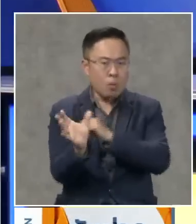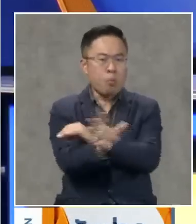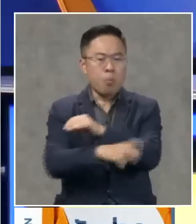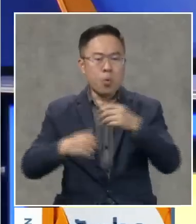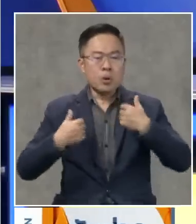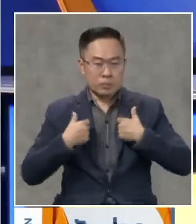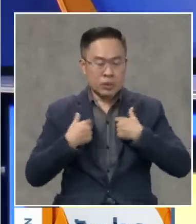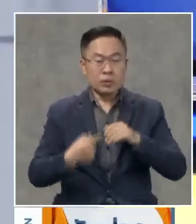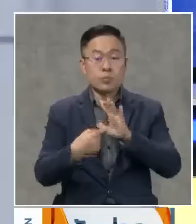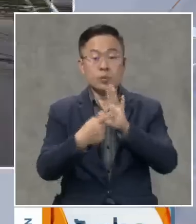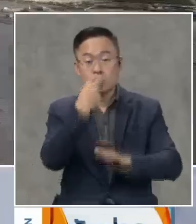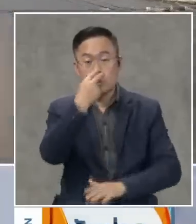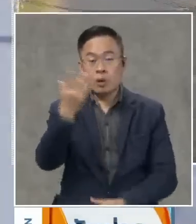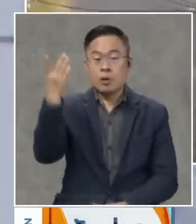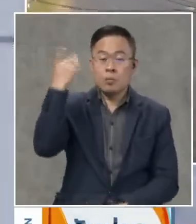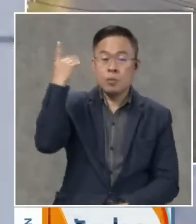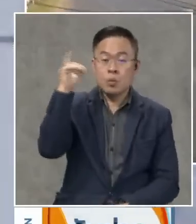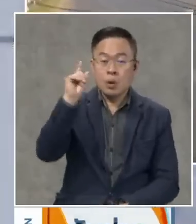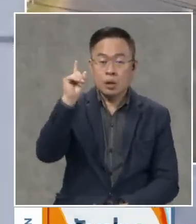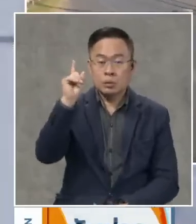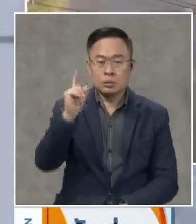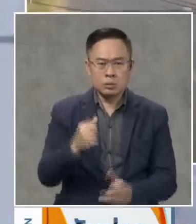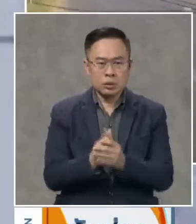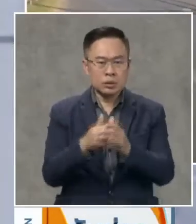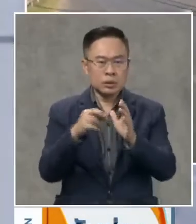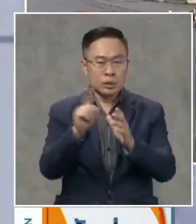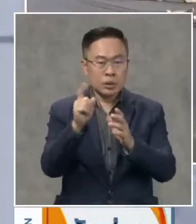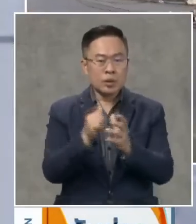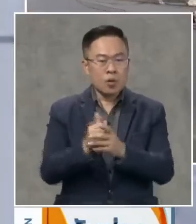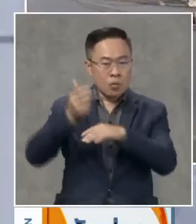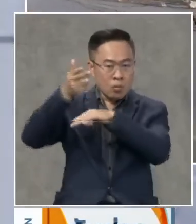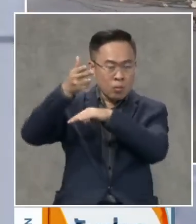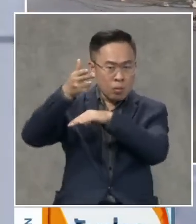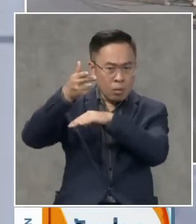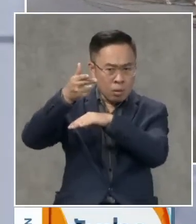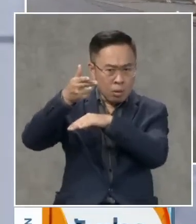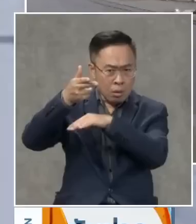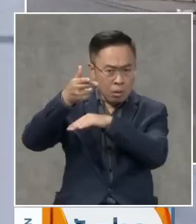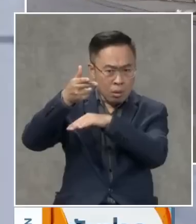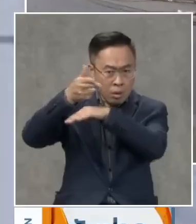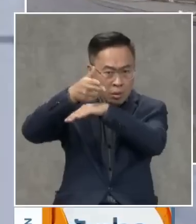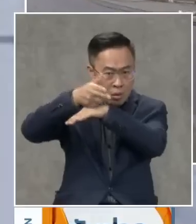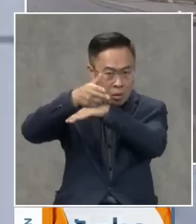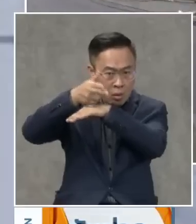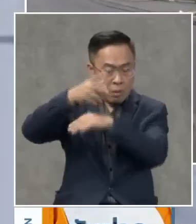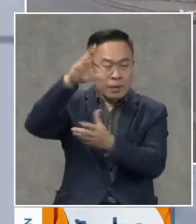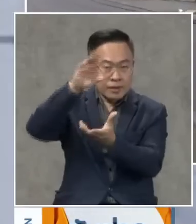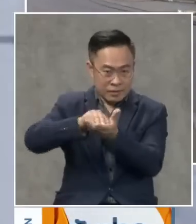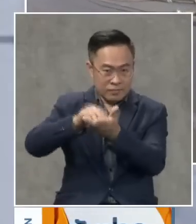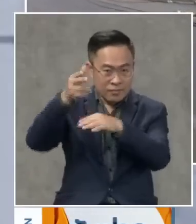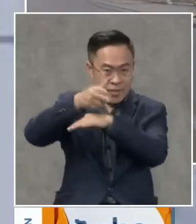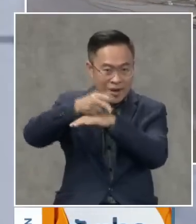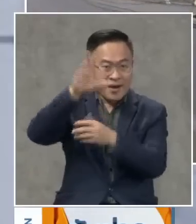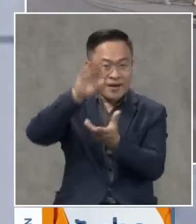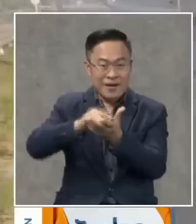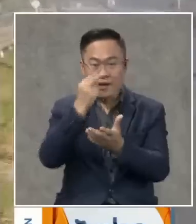รามาระวังกันด้วยค่ะพาไปดูที่นี่นะคะระยองค่ะวงจรปิดจับภาพไว้ได้มีโจรคนนึงคุณผู้ชมทำตีเนียนค่ะ